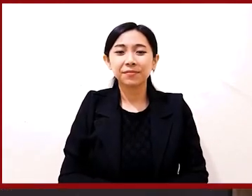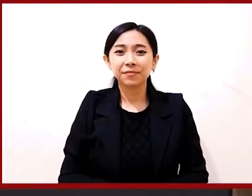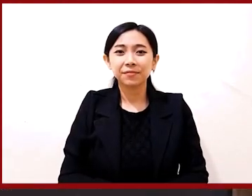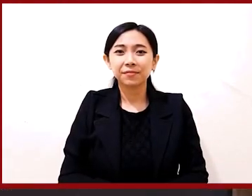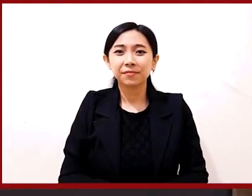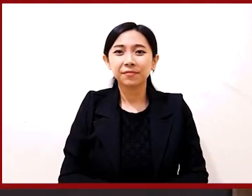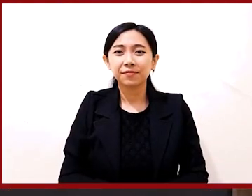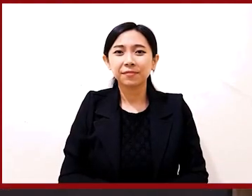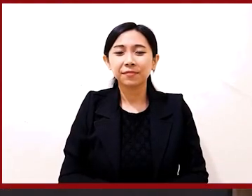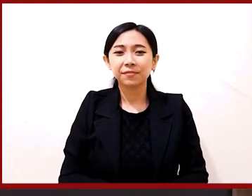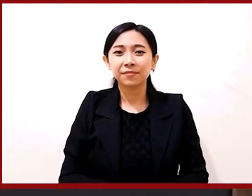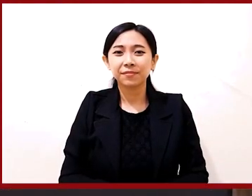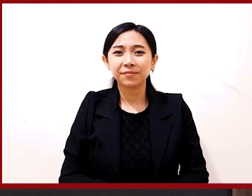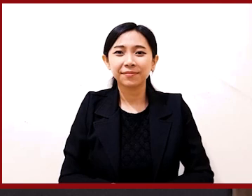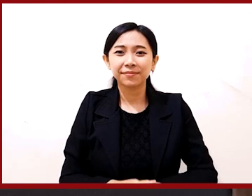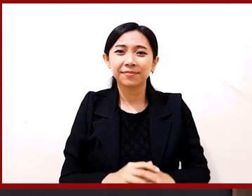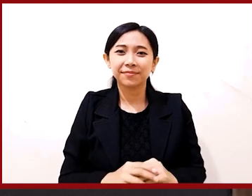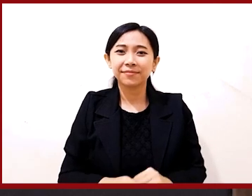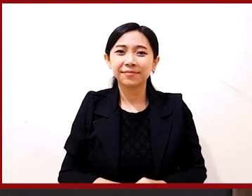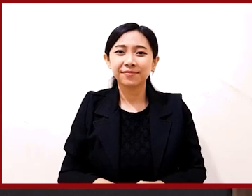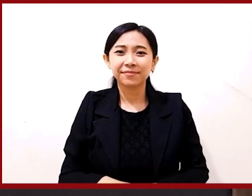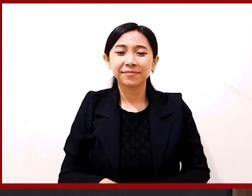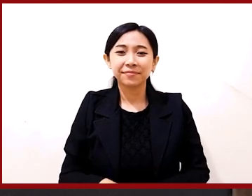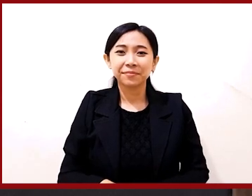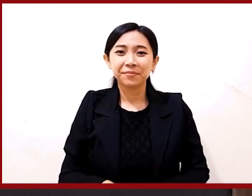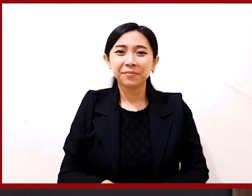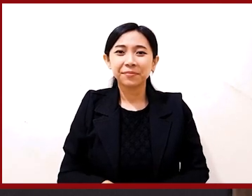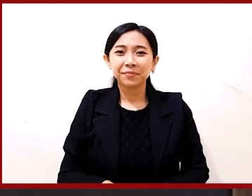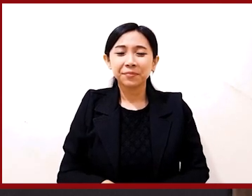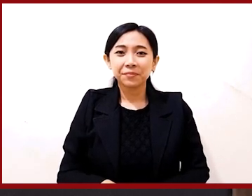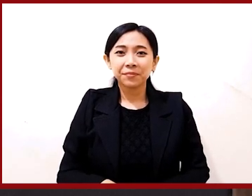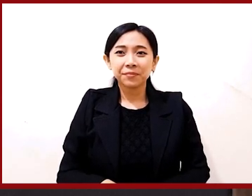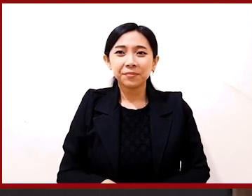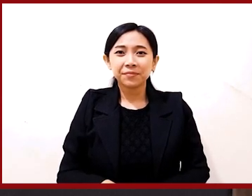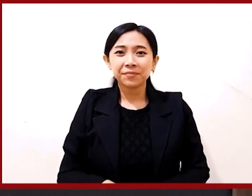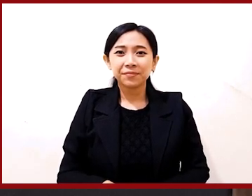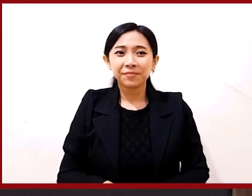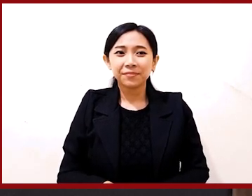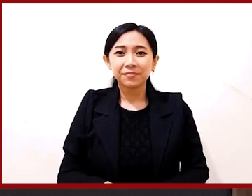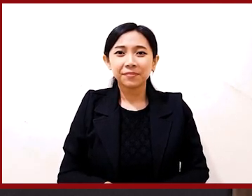bersinarlah.